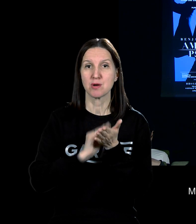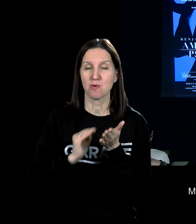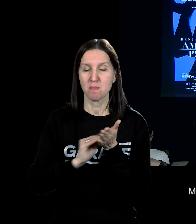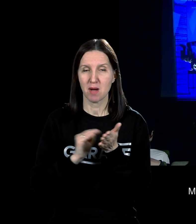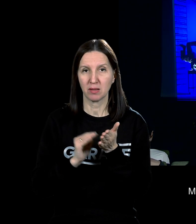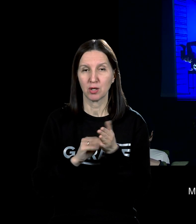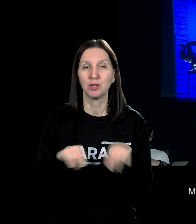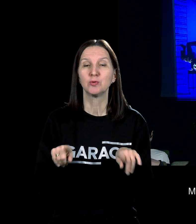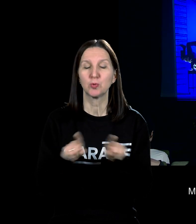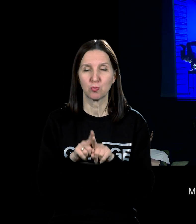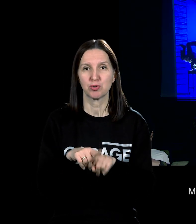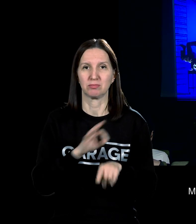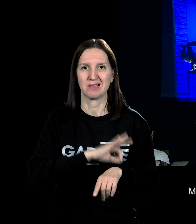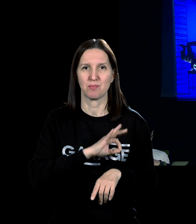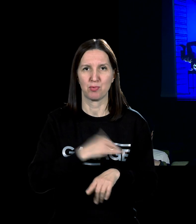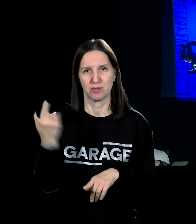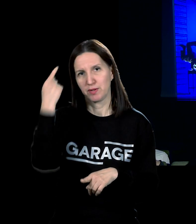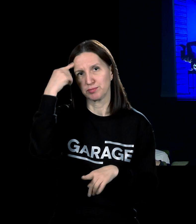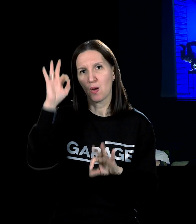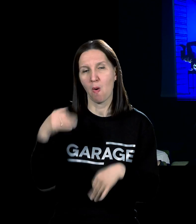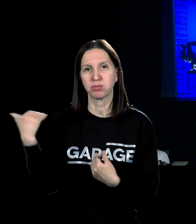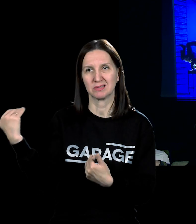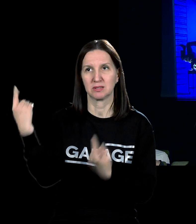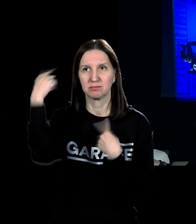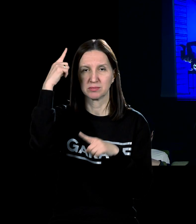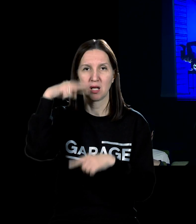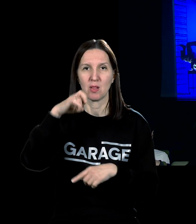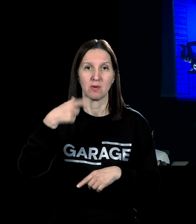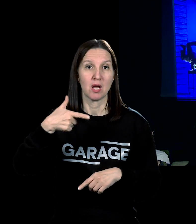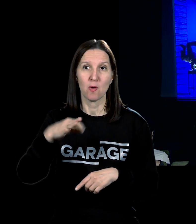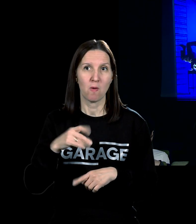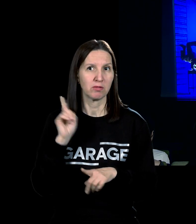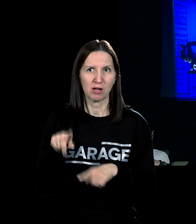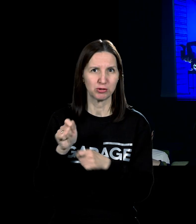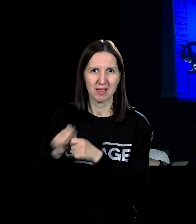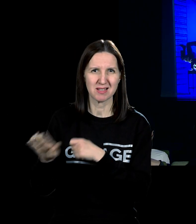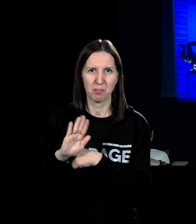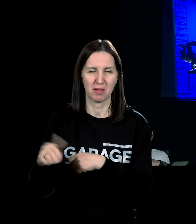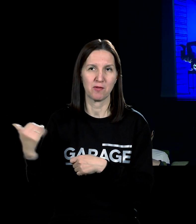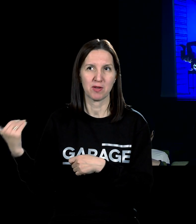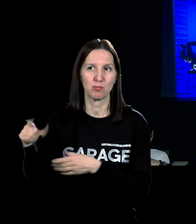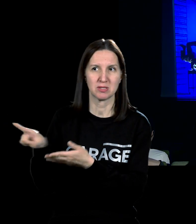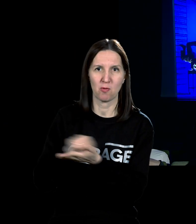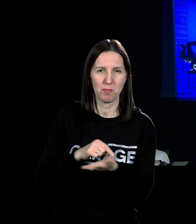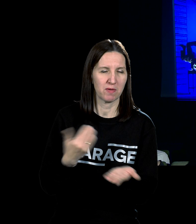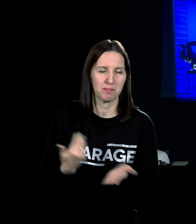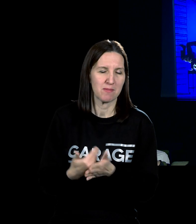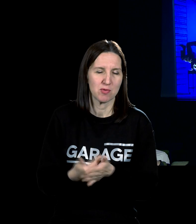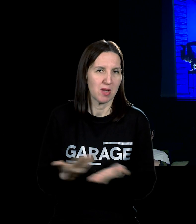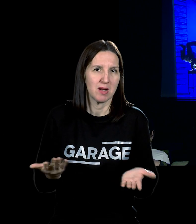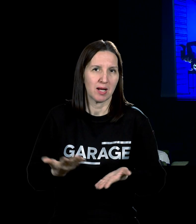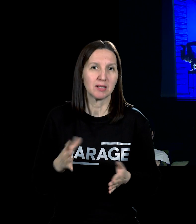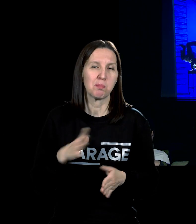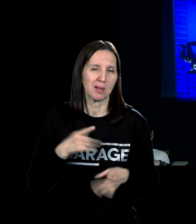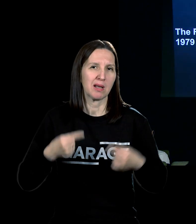это мюзикл, который тоже вовсю использует образы Роберта Лонга, собственно, не заплатив ему за копирайт, насколько я понимаю, по-моему, там